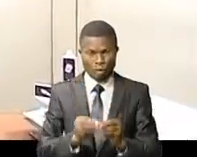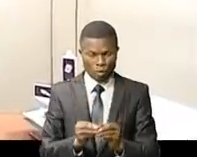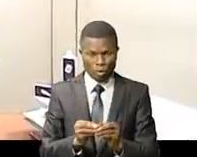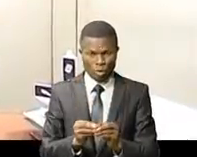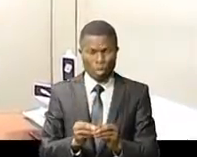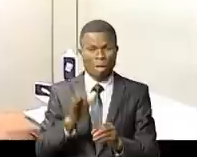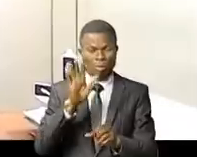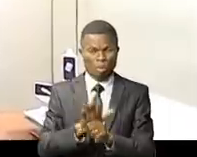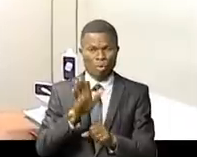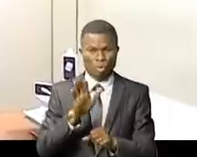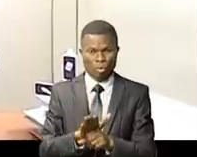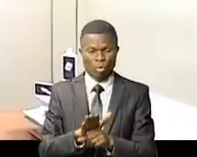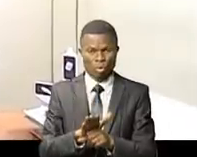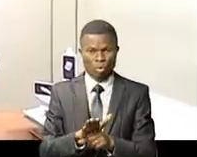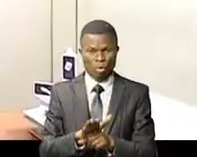de